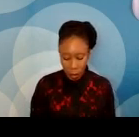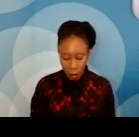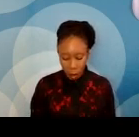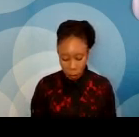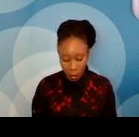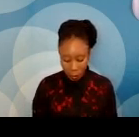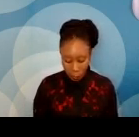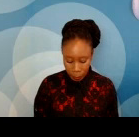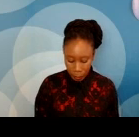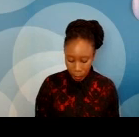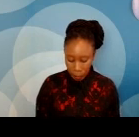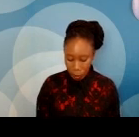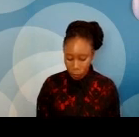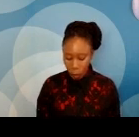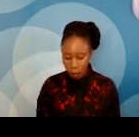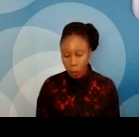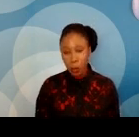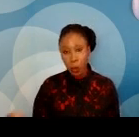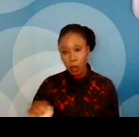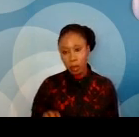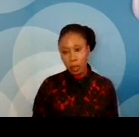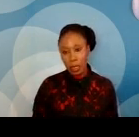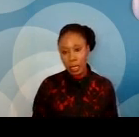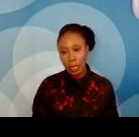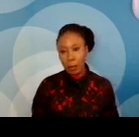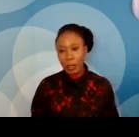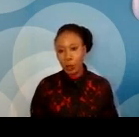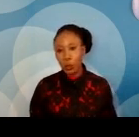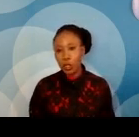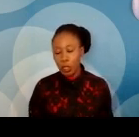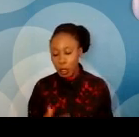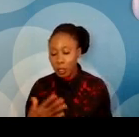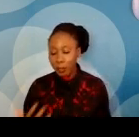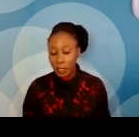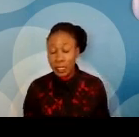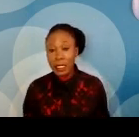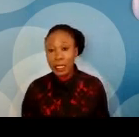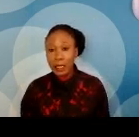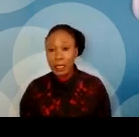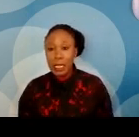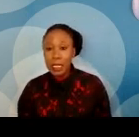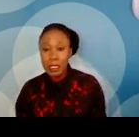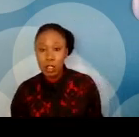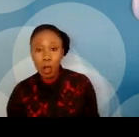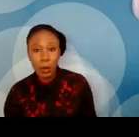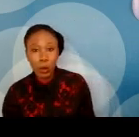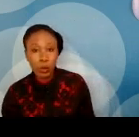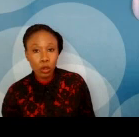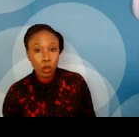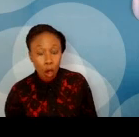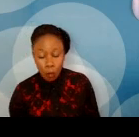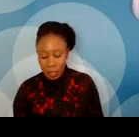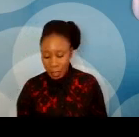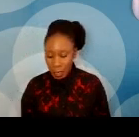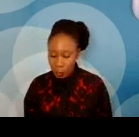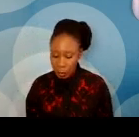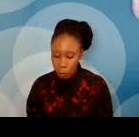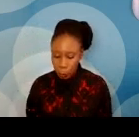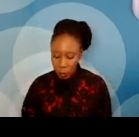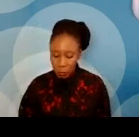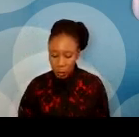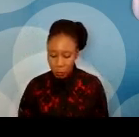att ja, man tar vara på människors kvaliteter. Det skapar också